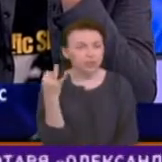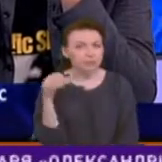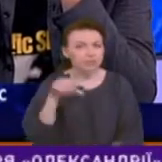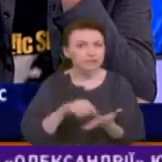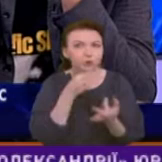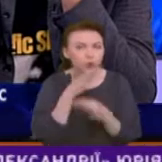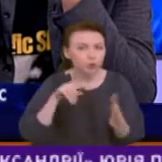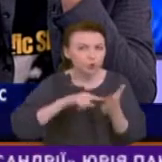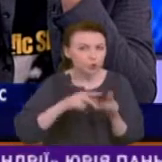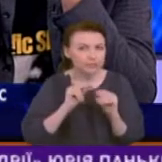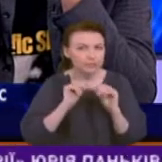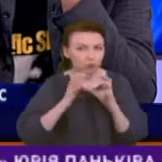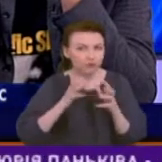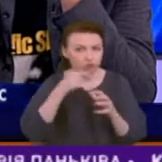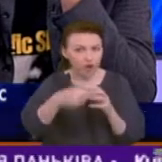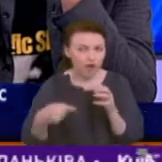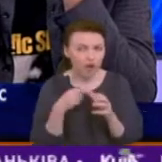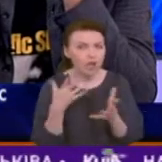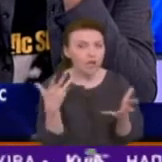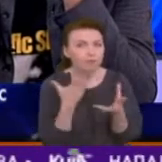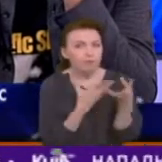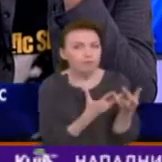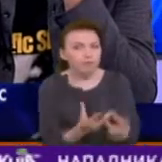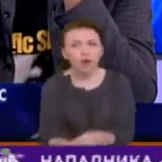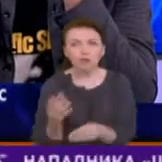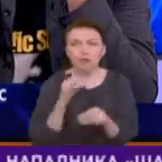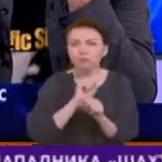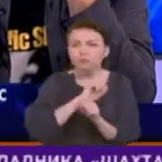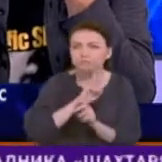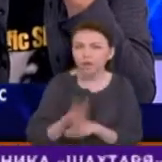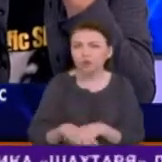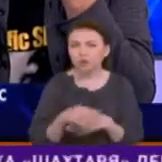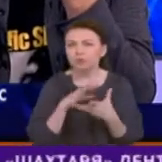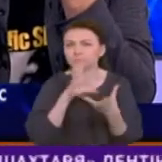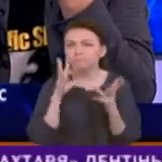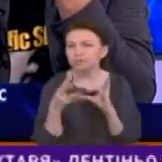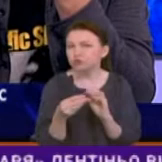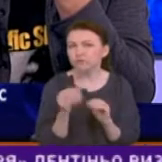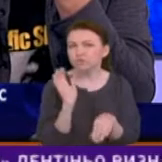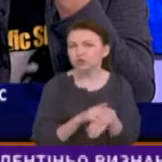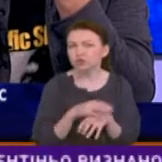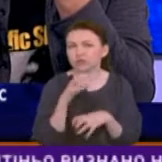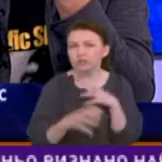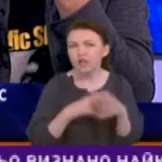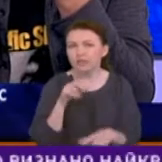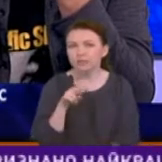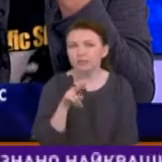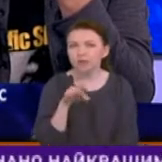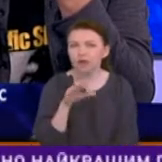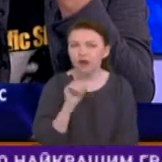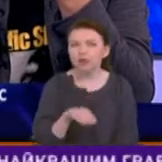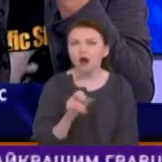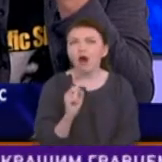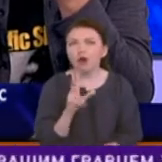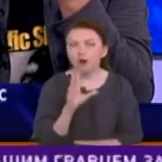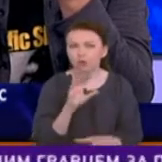любой точке земного шара. И по степени влияния, по степени обеспеченности, он, ну, я же говорю, фактически Вселенский патриархат. А как